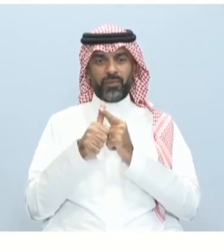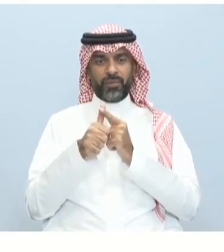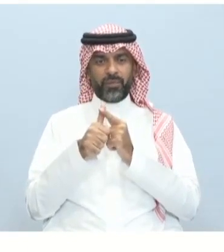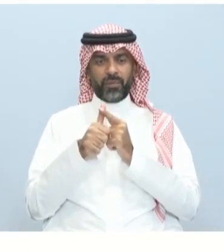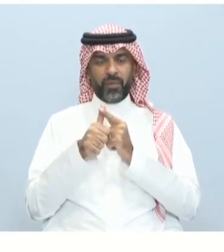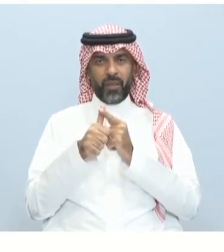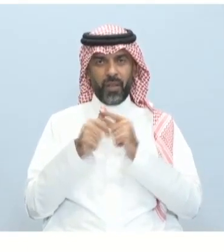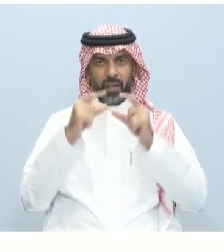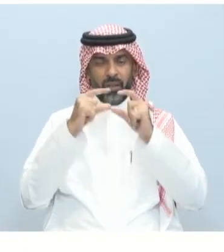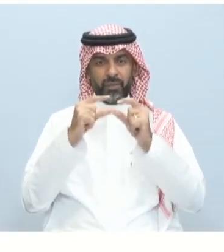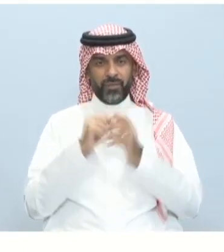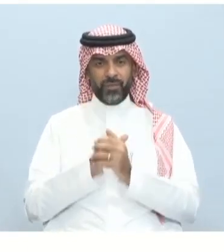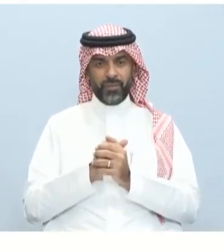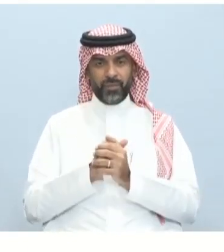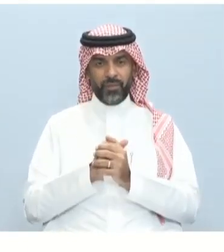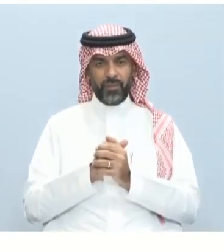اللبنة الأولى when